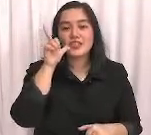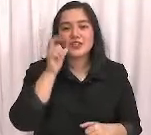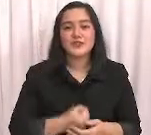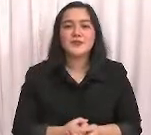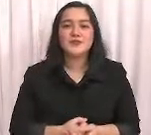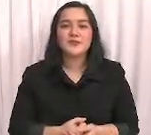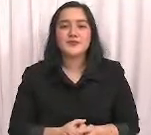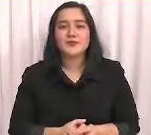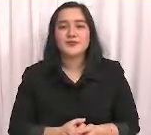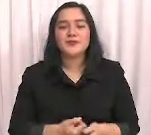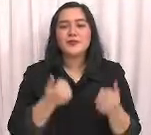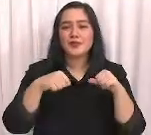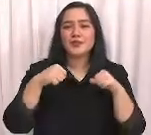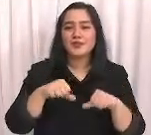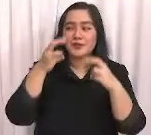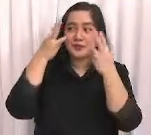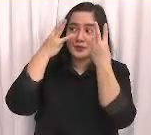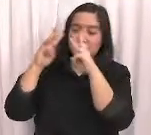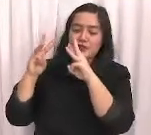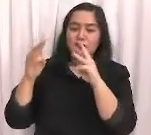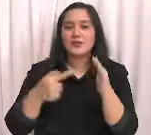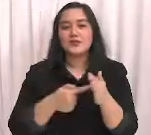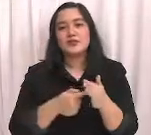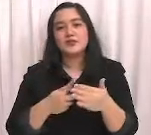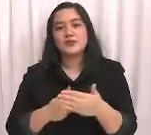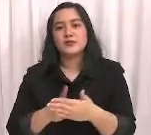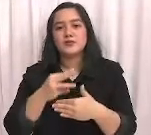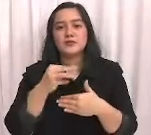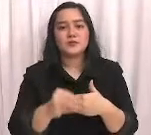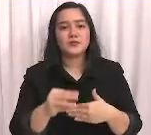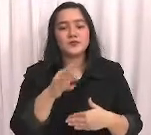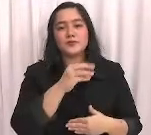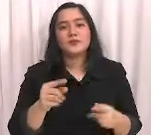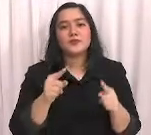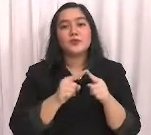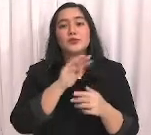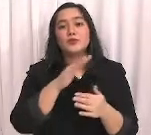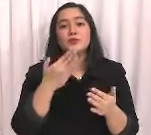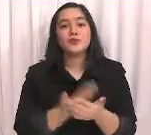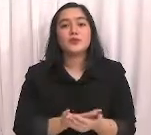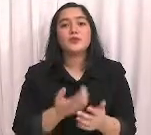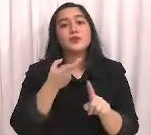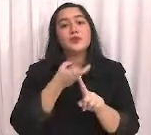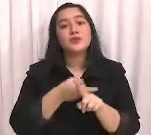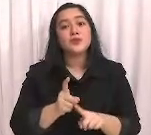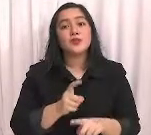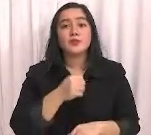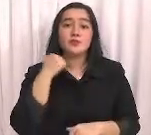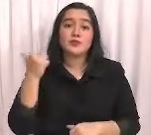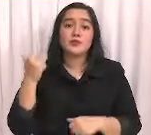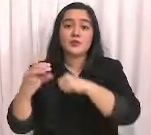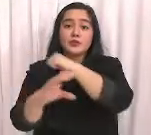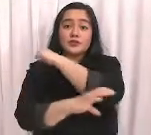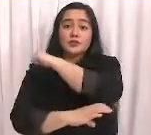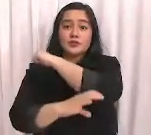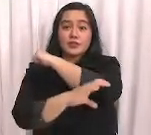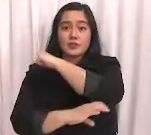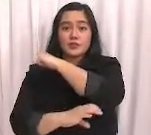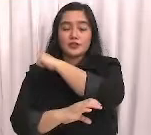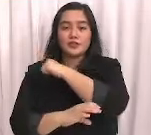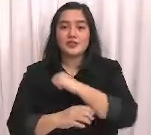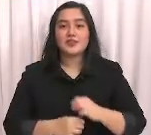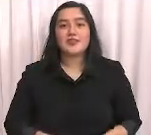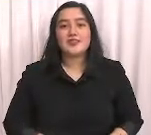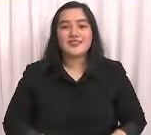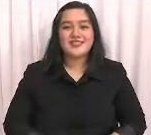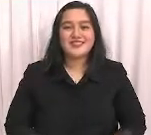sa pagsubaybay sa programa pong ito. At sa lahat ng mga nasa ibang bansa, ay magandang, hindi ko alam